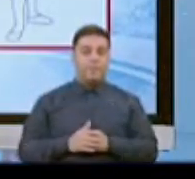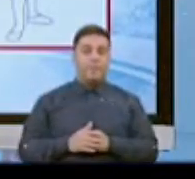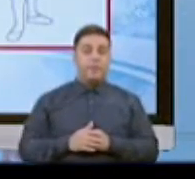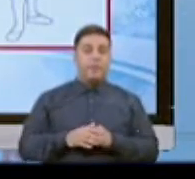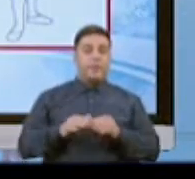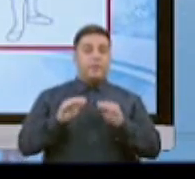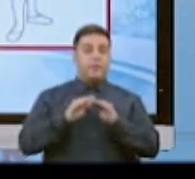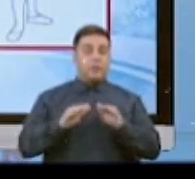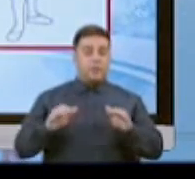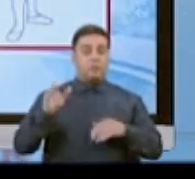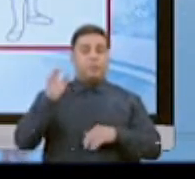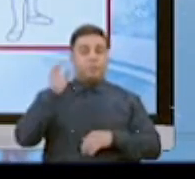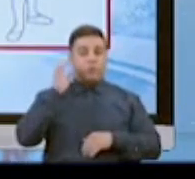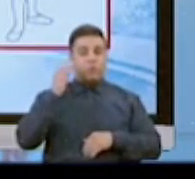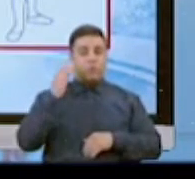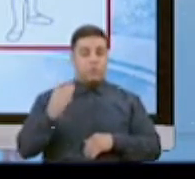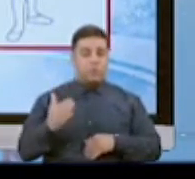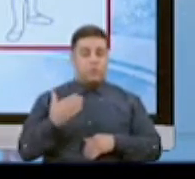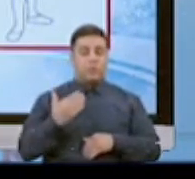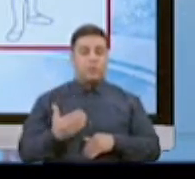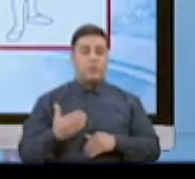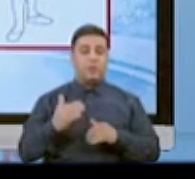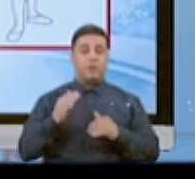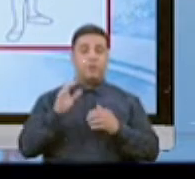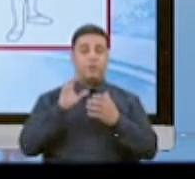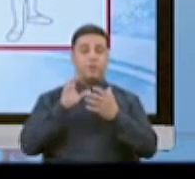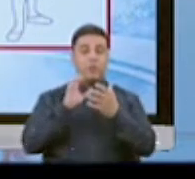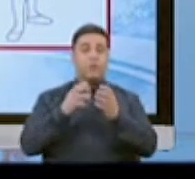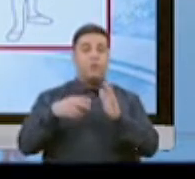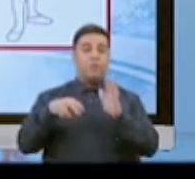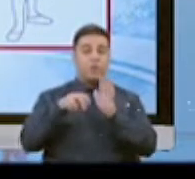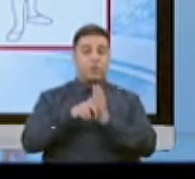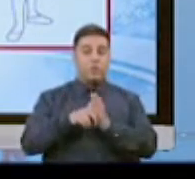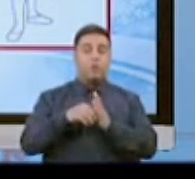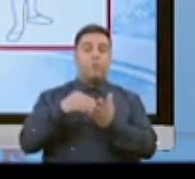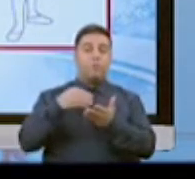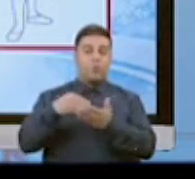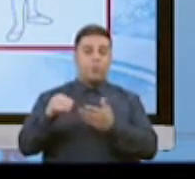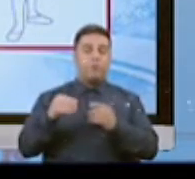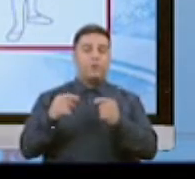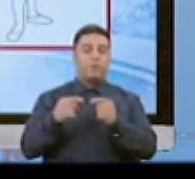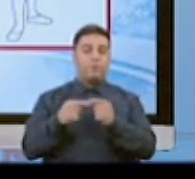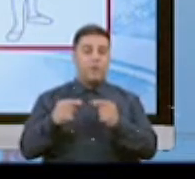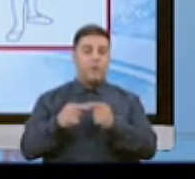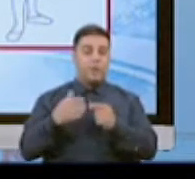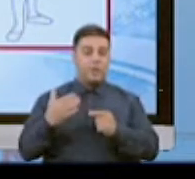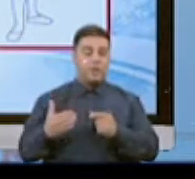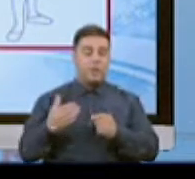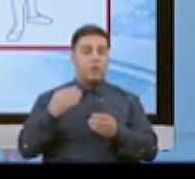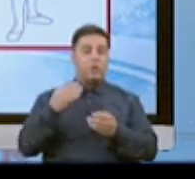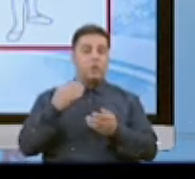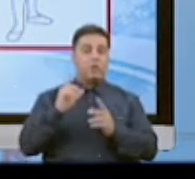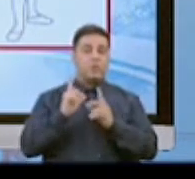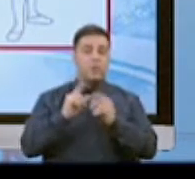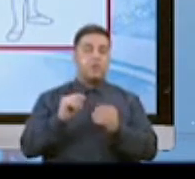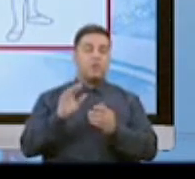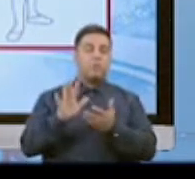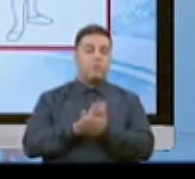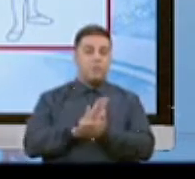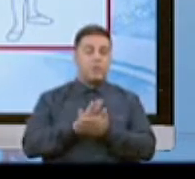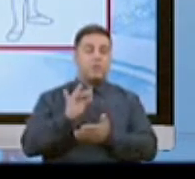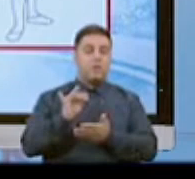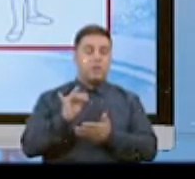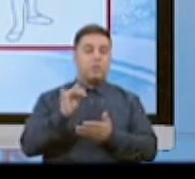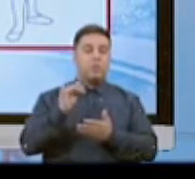Дети, послушайте дельный совет. В транспорт вошли, покупайте билет. Ехать бесплатно и глупо, и